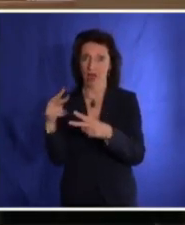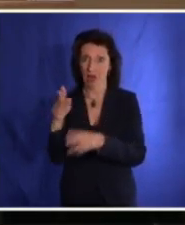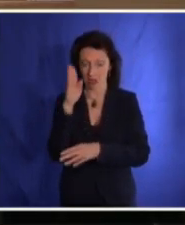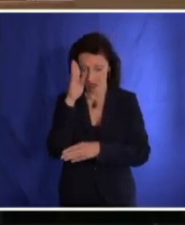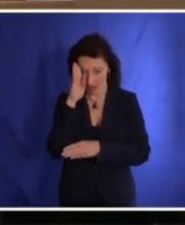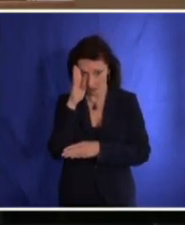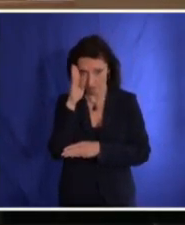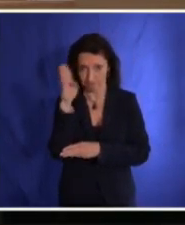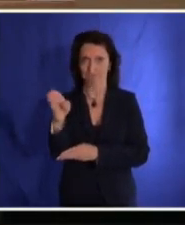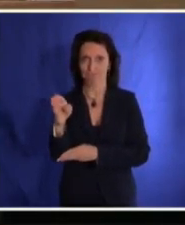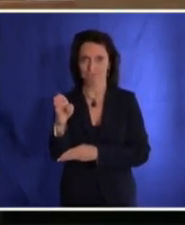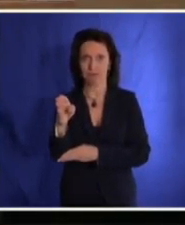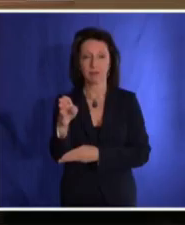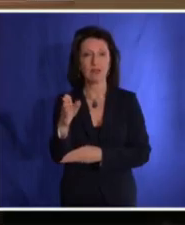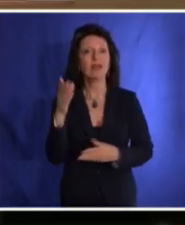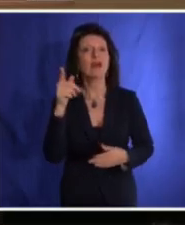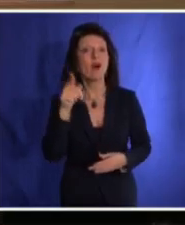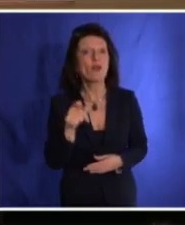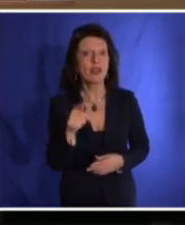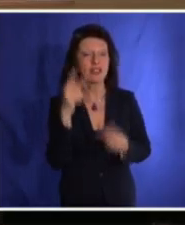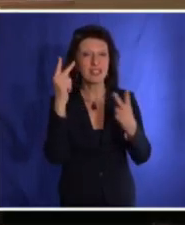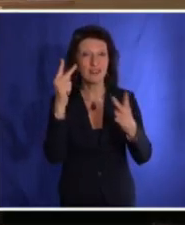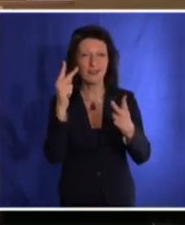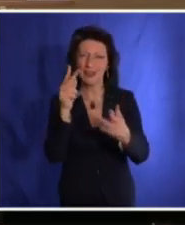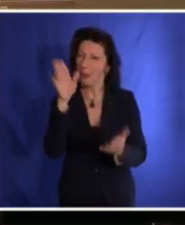auch. Kurs halten.